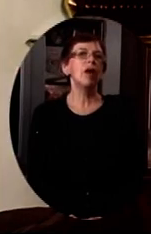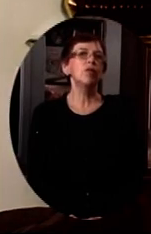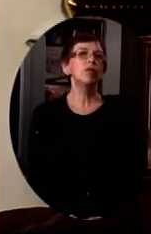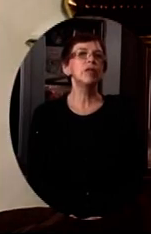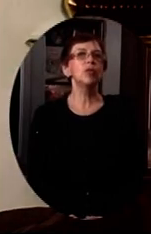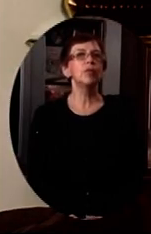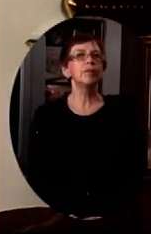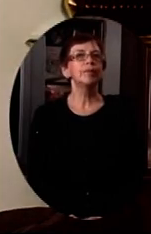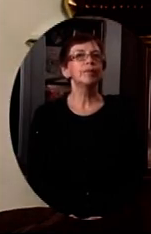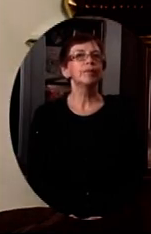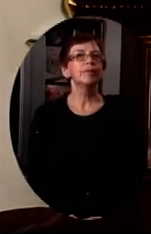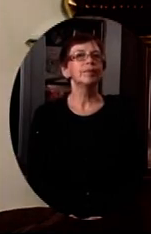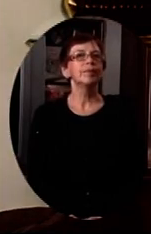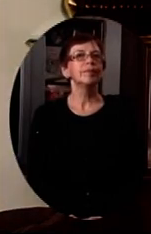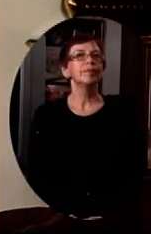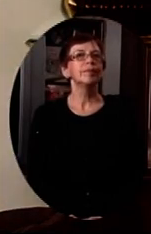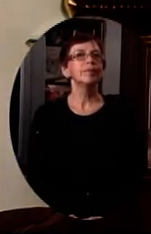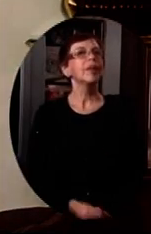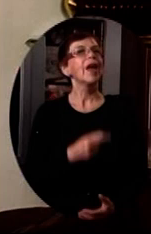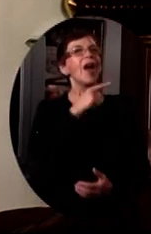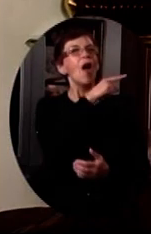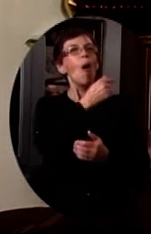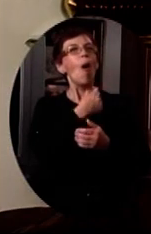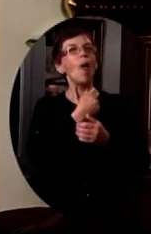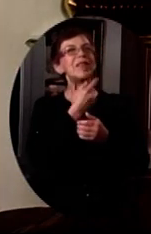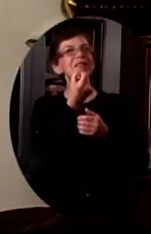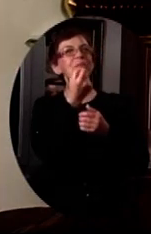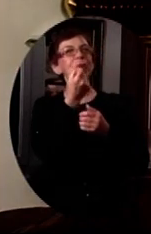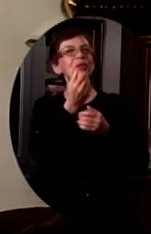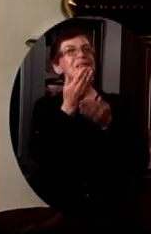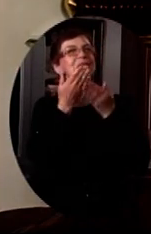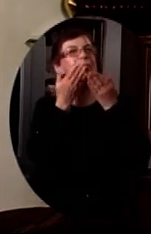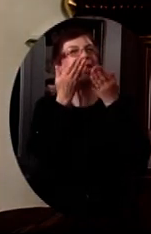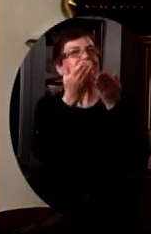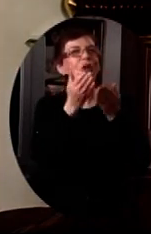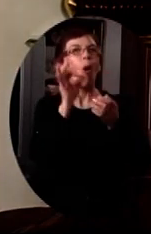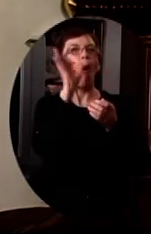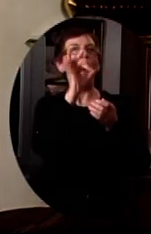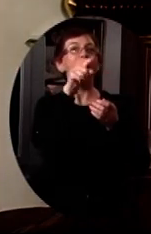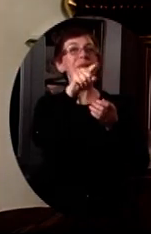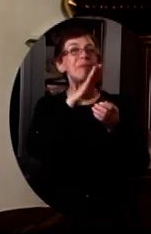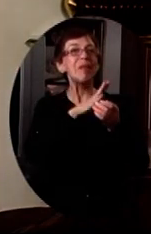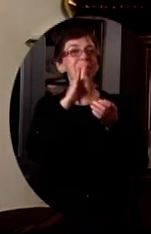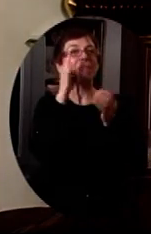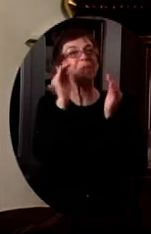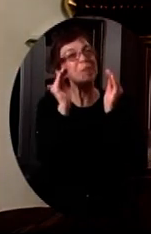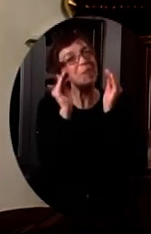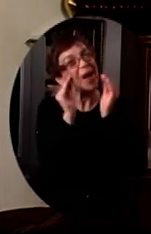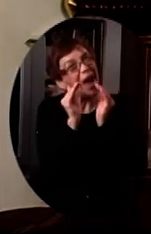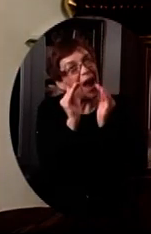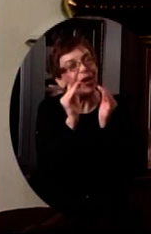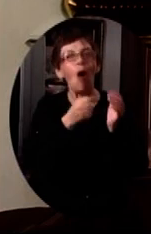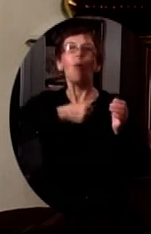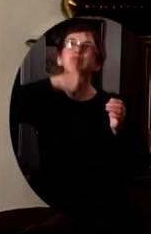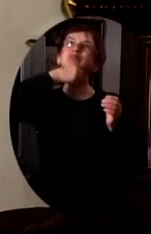וכולם עבדנו וזהו. אבל אני רוצה קצת לשאול על התקופה שהיית ילדה, לא